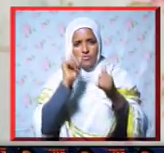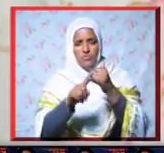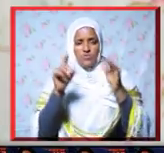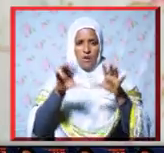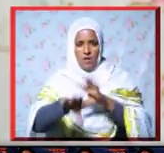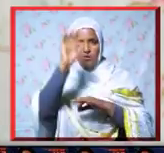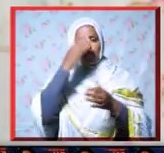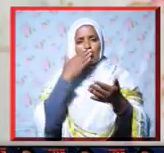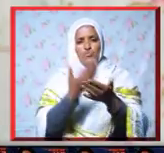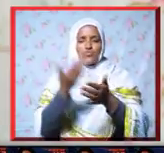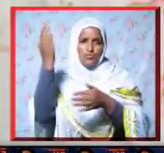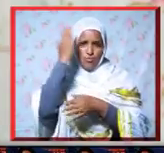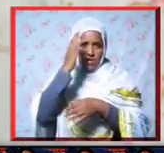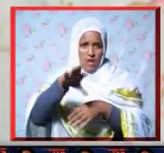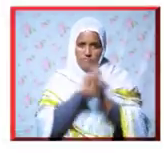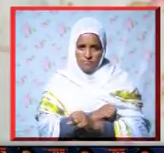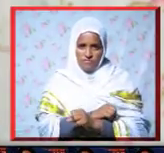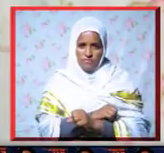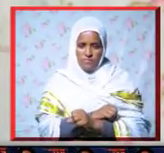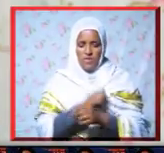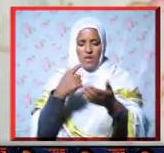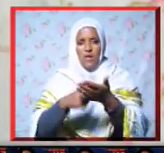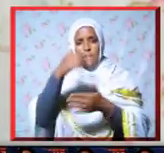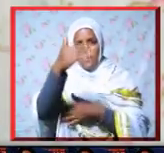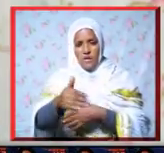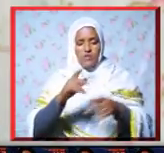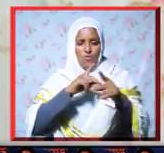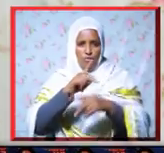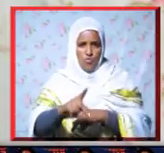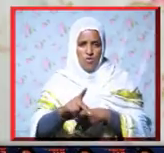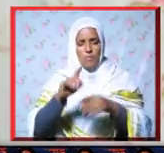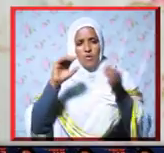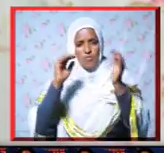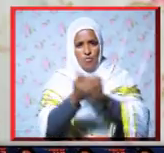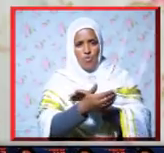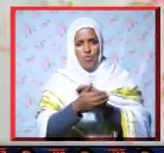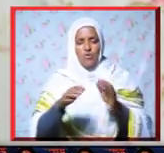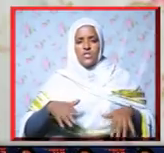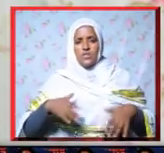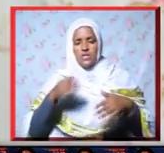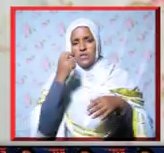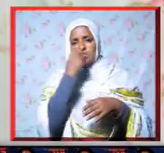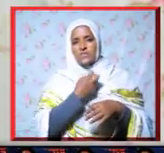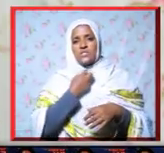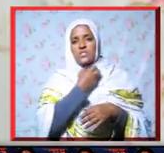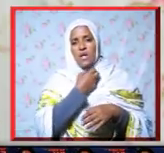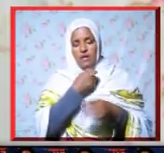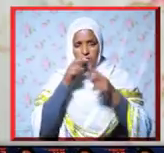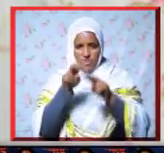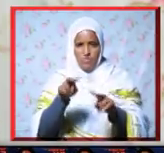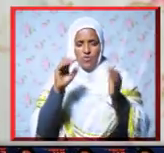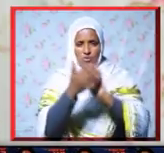አግኝቷል። ጥሩ እውቀት እንዳገኛችሁ እምነታችን ነው። የሚቀጥለው መርሃ ግብራችን የሚሆነው ልሳንን በተመለከተ